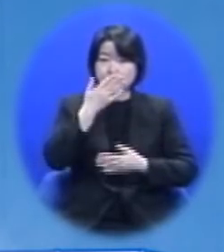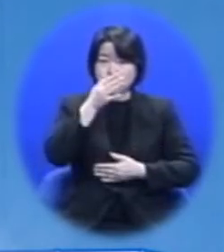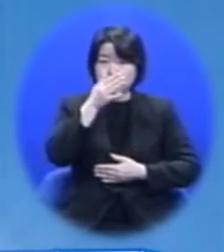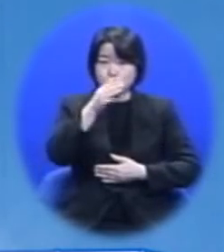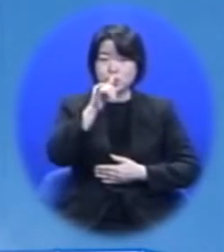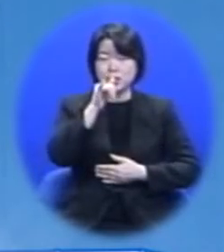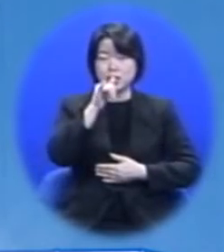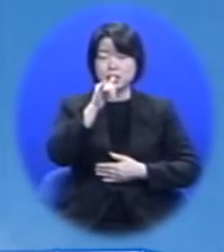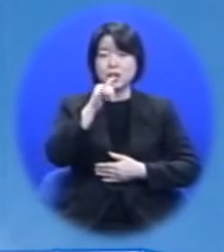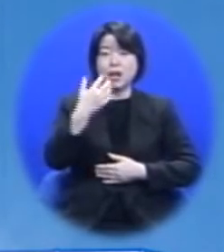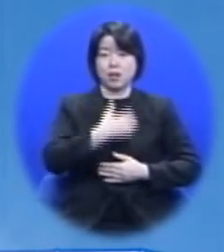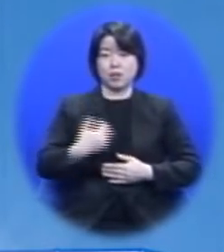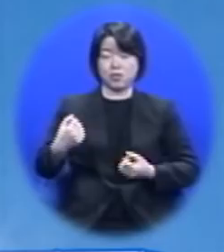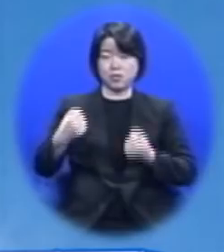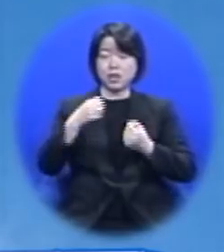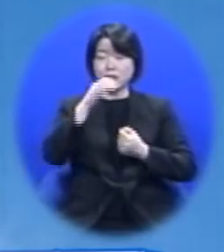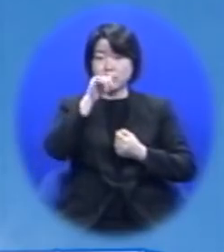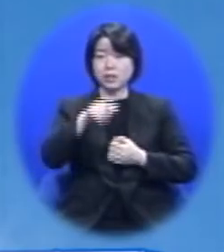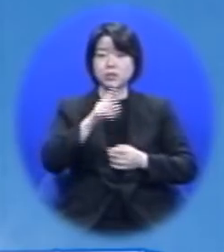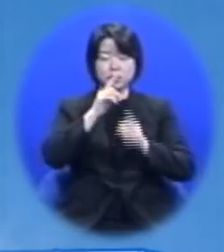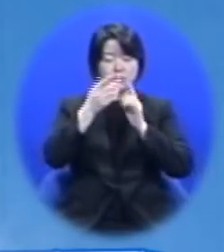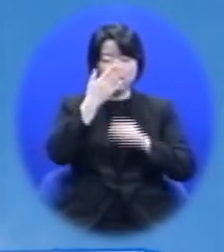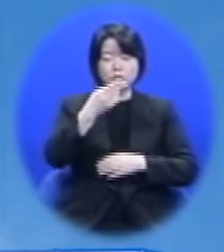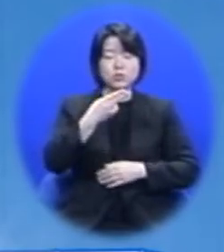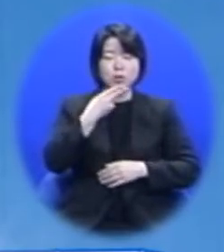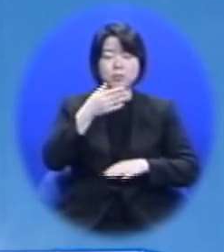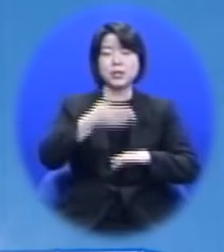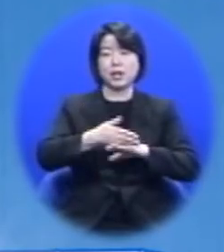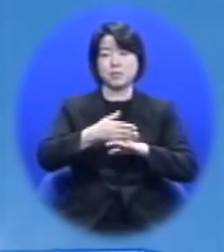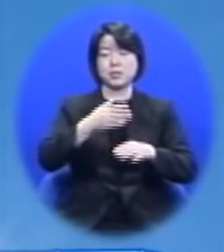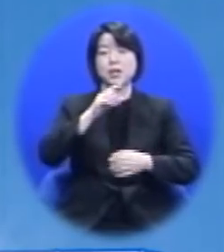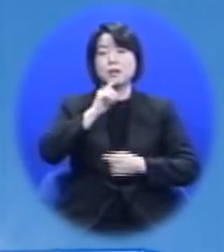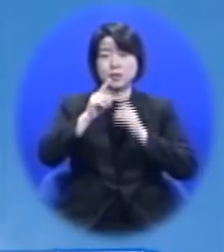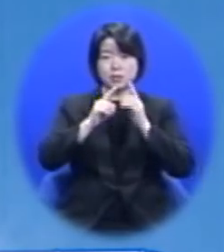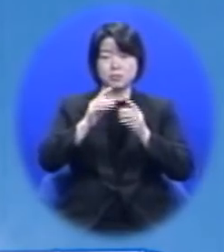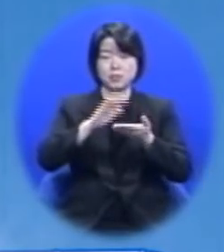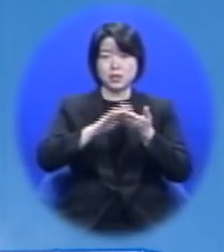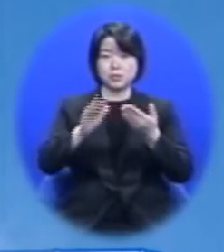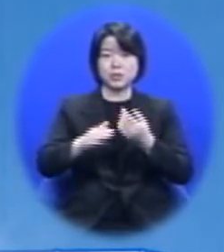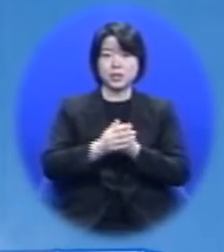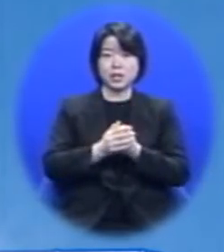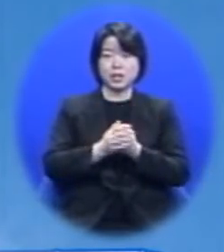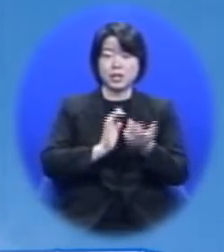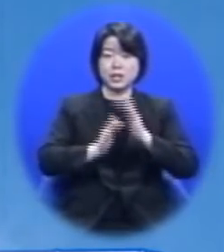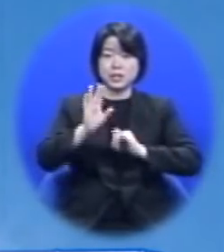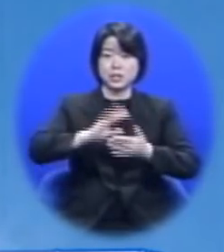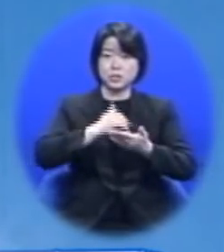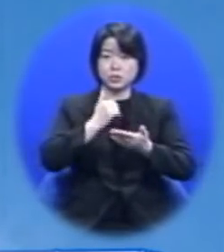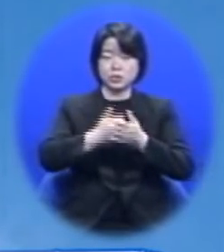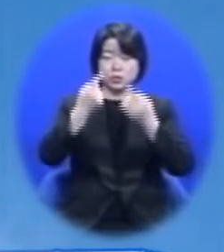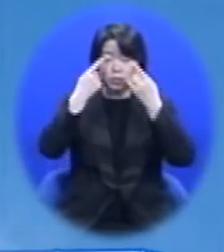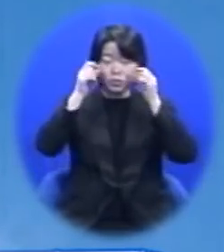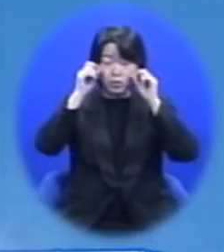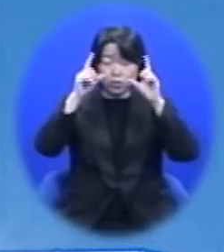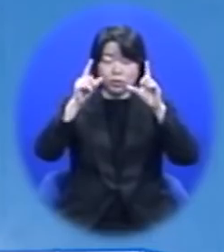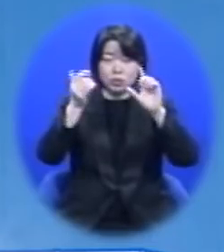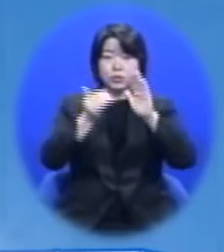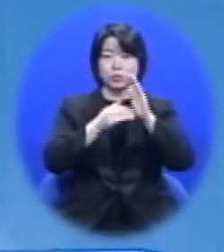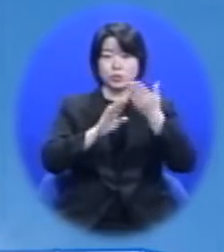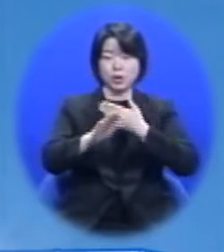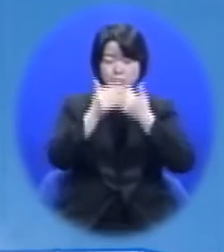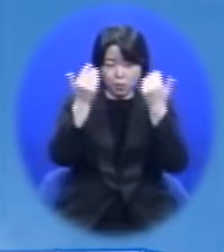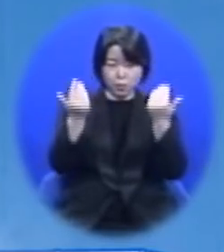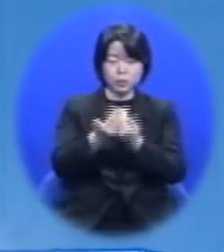수 없는 감사의 제목이라니까요. 예수 그리스도 안에서 눈 뜨고 보니까 모든 게 다 달리 보이는